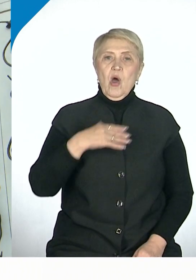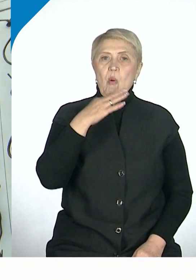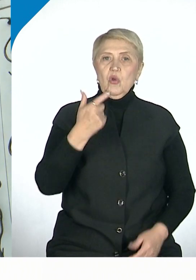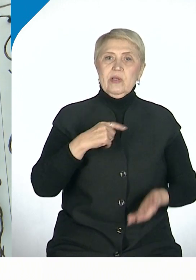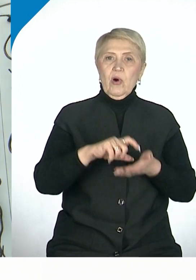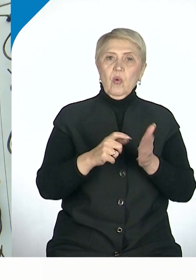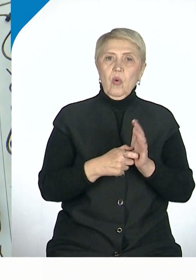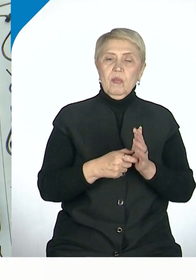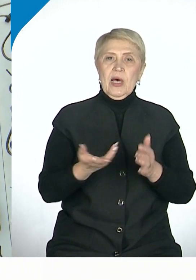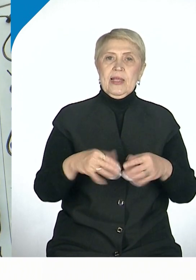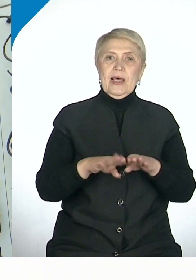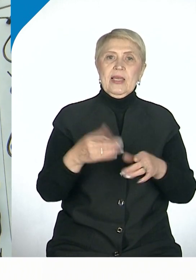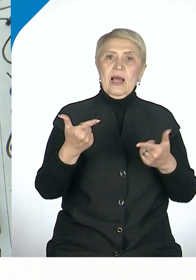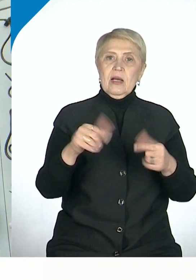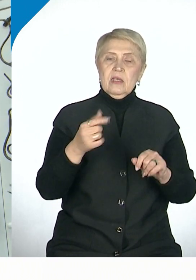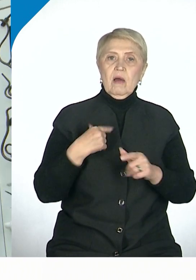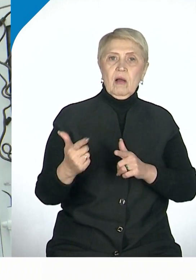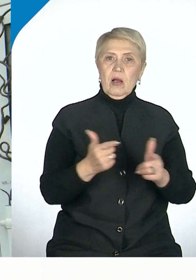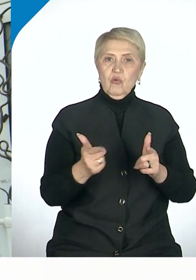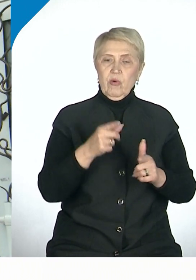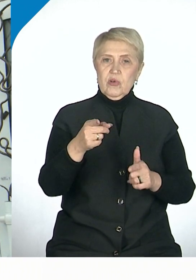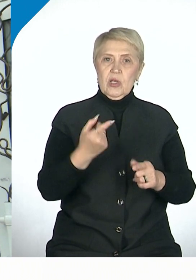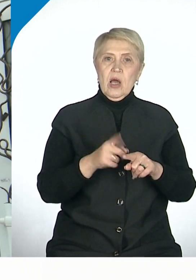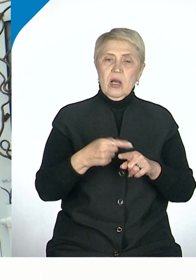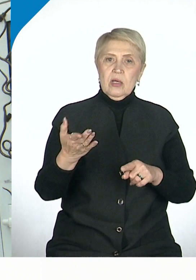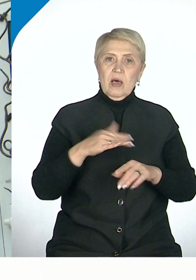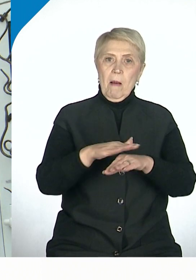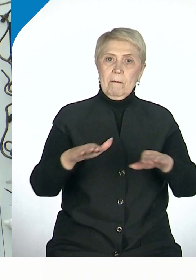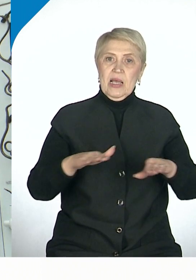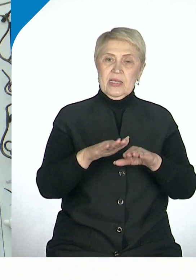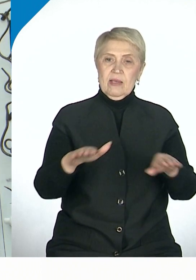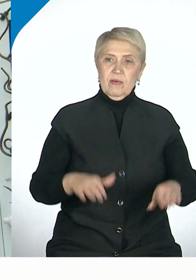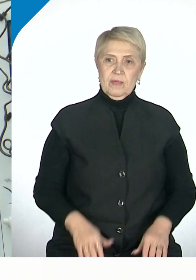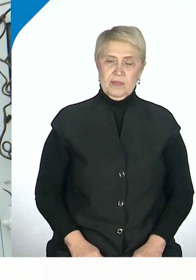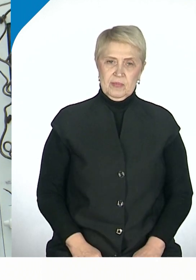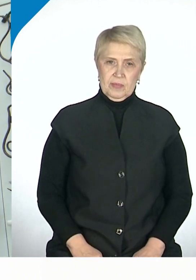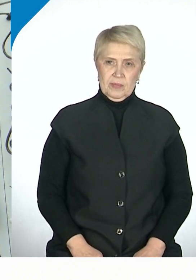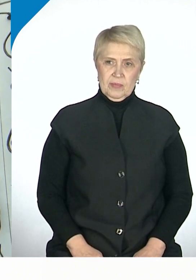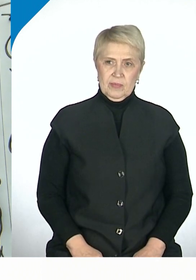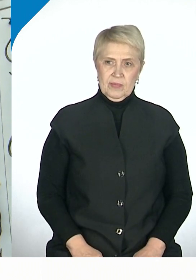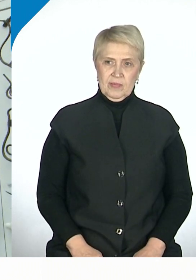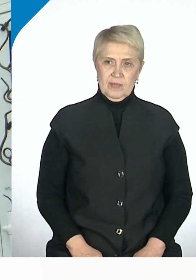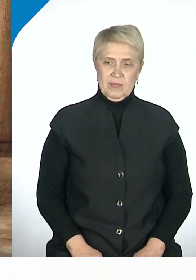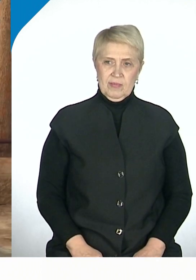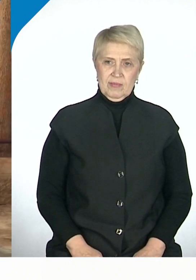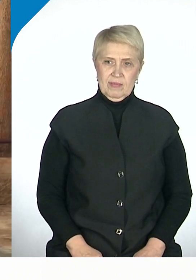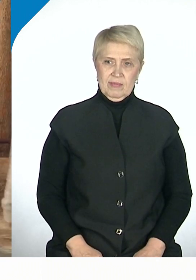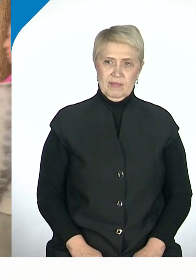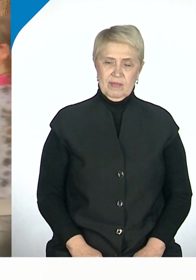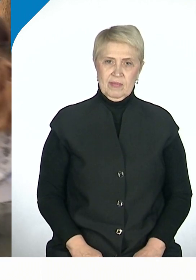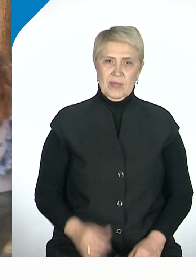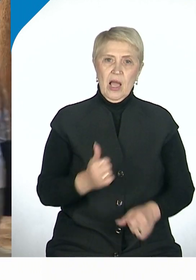комнат, да, таких, где готовишься к этому бассейну. Скрабирование? Да, безусловно. Массаж? Безусловно.